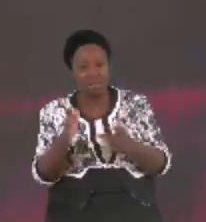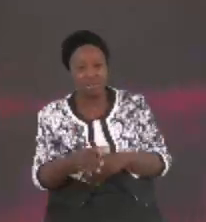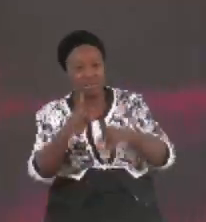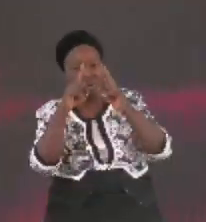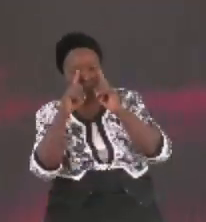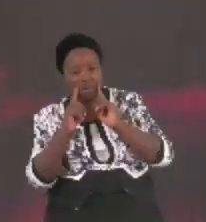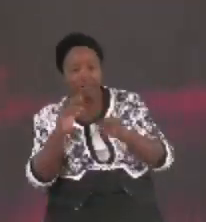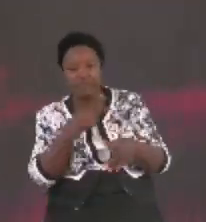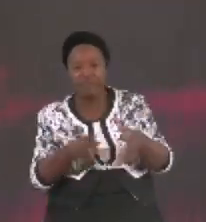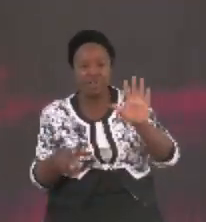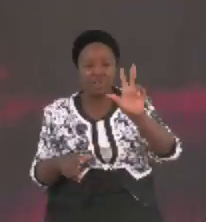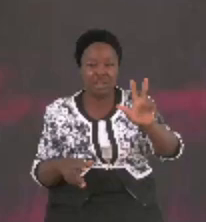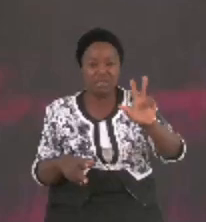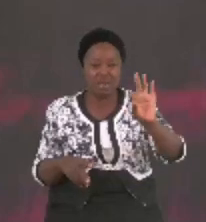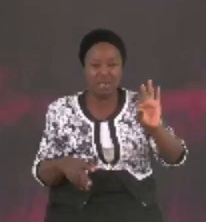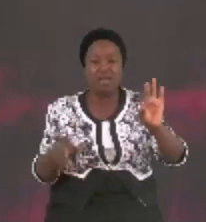Verset 39.